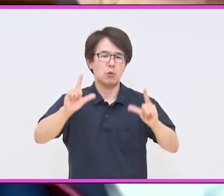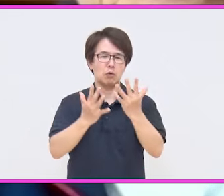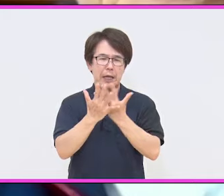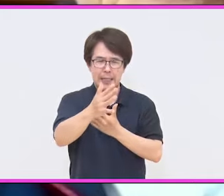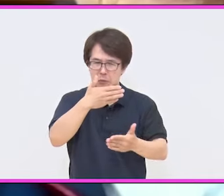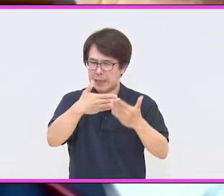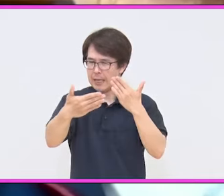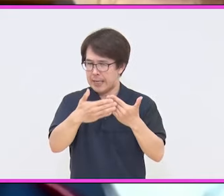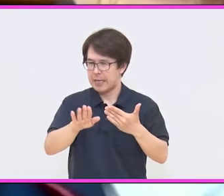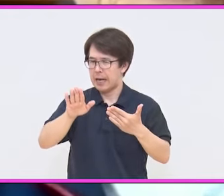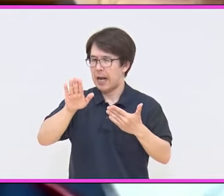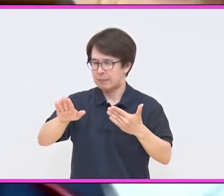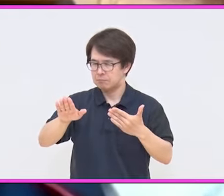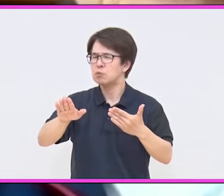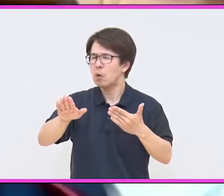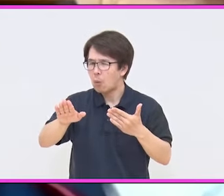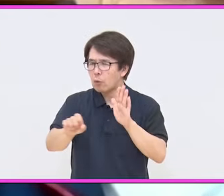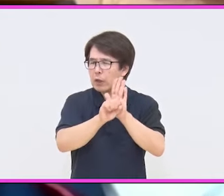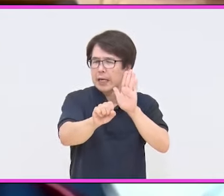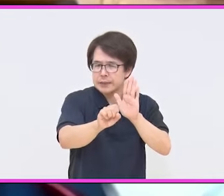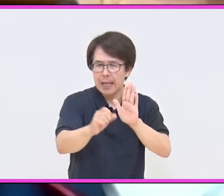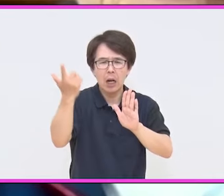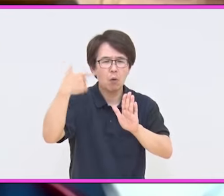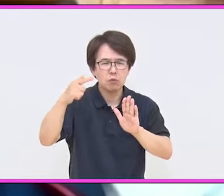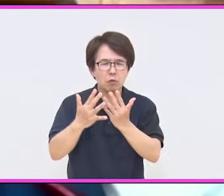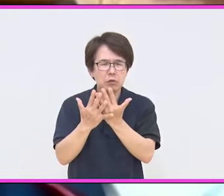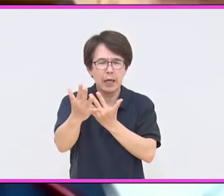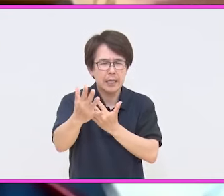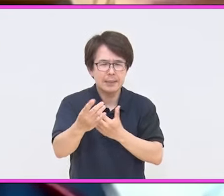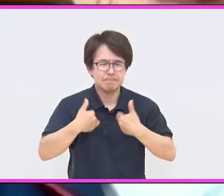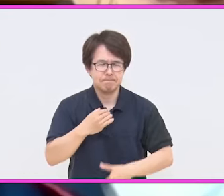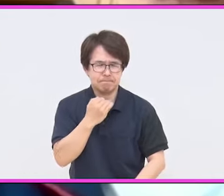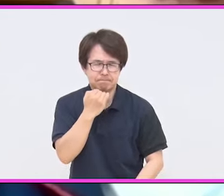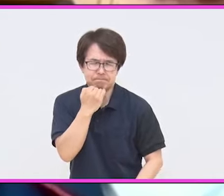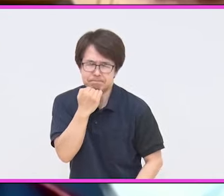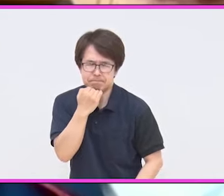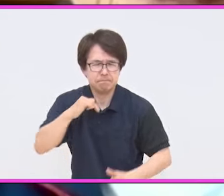て、どういったことをロンドン大会に期待しましたか？